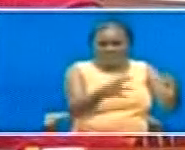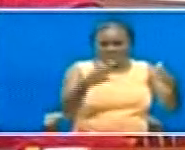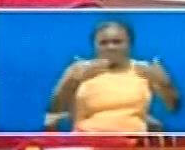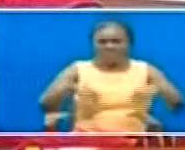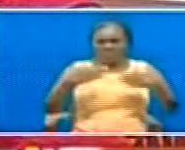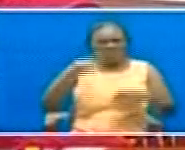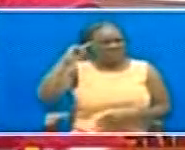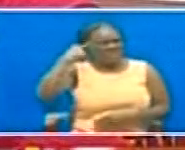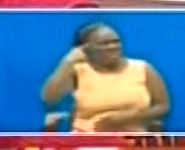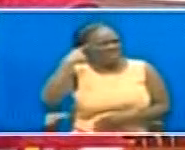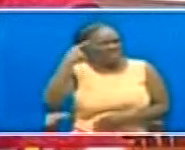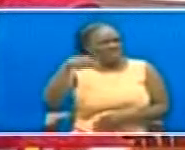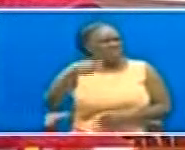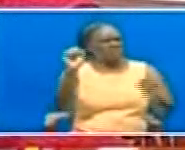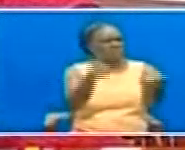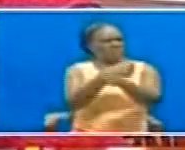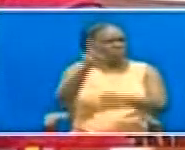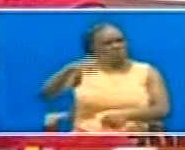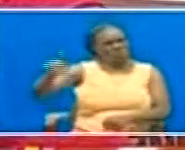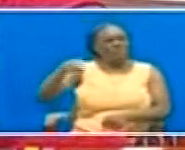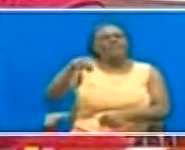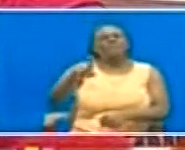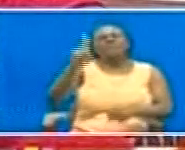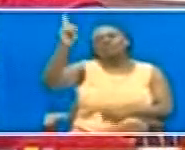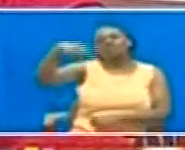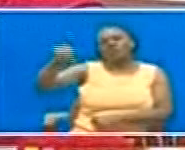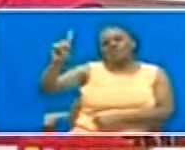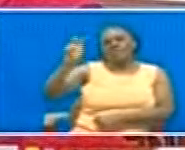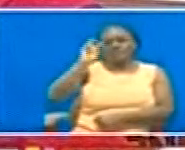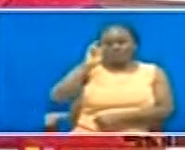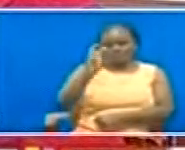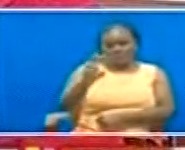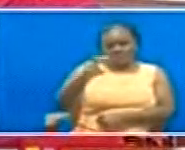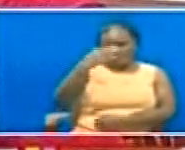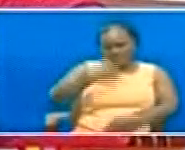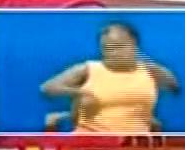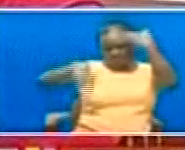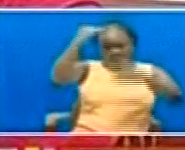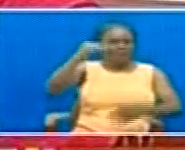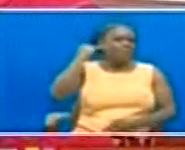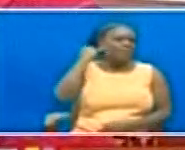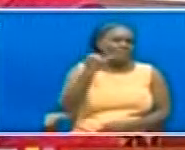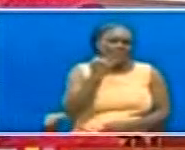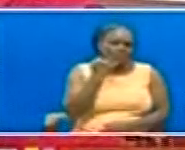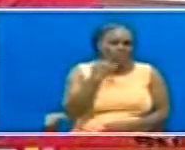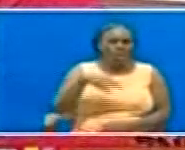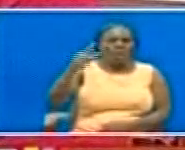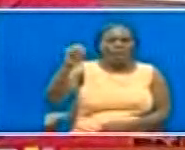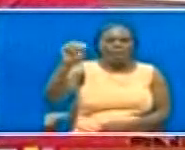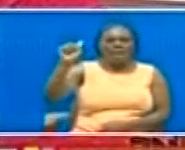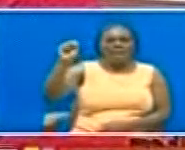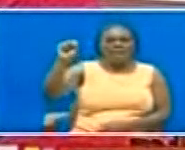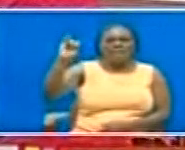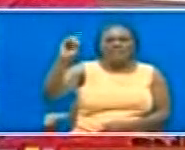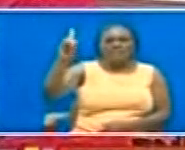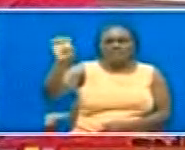kama inaweza shinda ndio zinaendelea kupanda juu. Pia ukiangalia chuo kikuu kama cha Maseno na Masinde Muliro, hizo teams